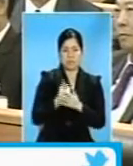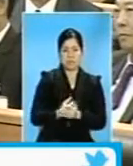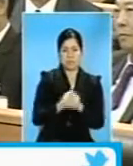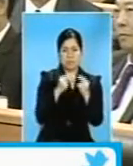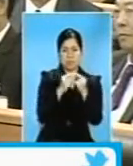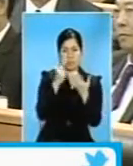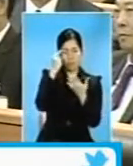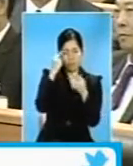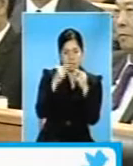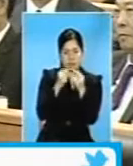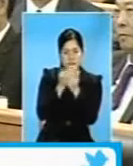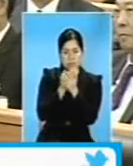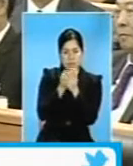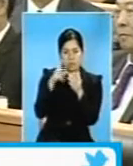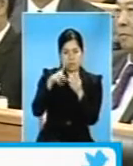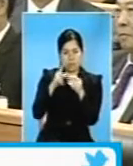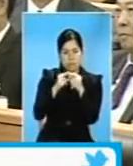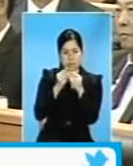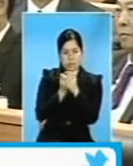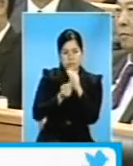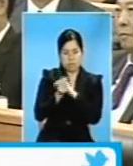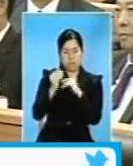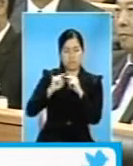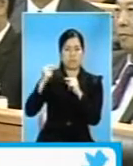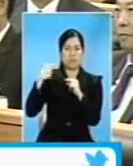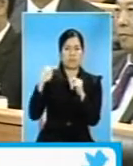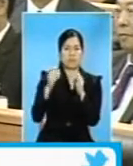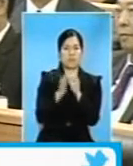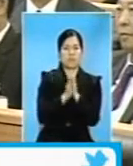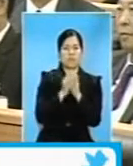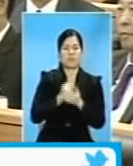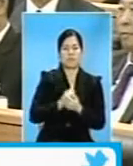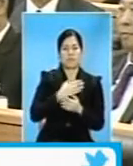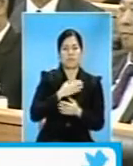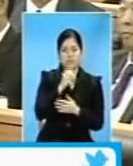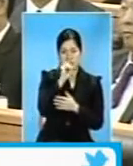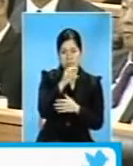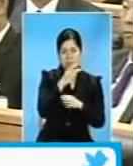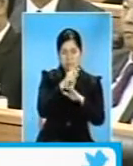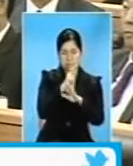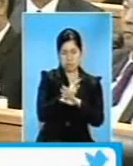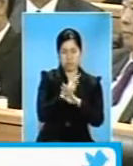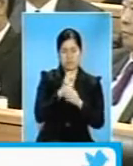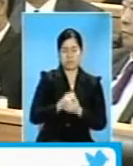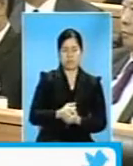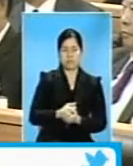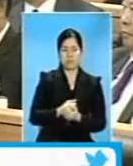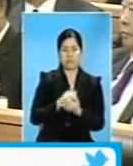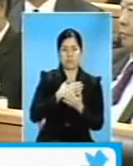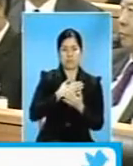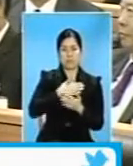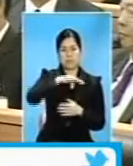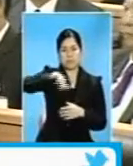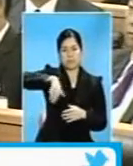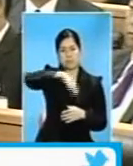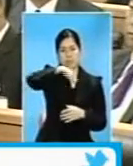ที่มีผู้ยื่นคำร้องขอแก้ไขรัฐธรรมนูญมาตรา291แล้วก็ตอนนั้นเนี่ยสภาก็ผ่านมา